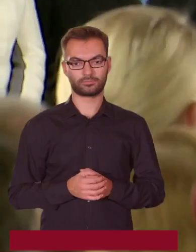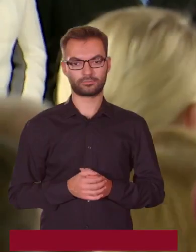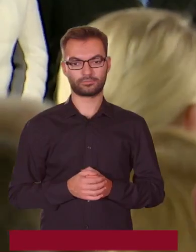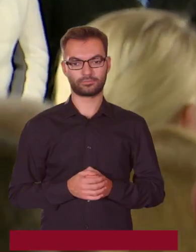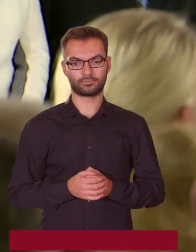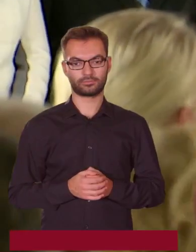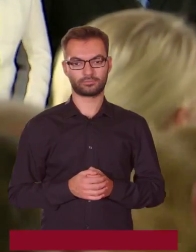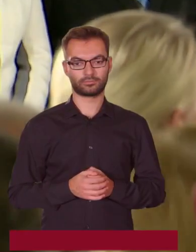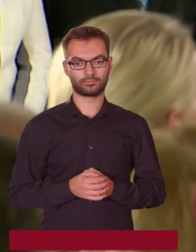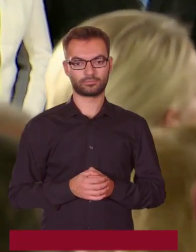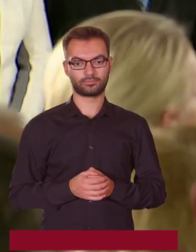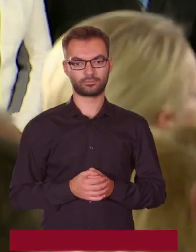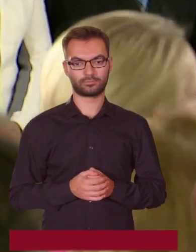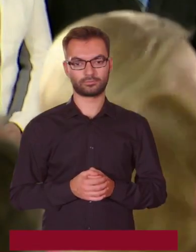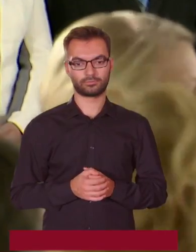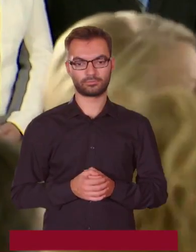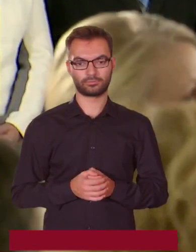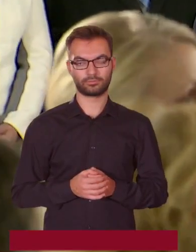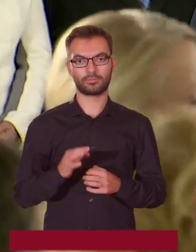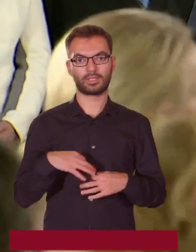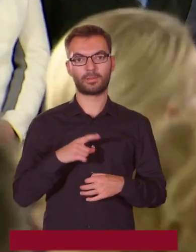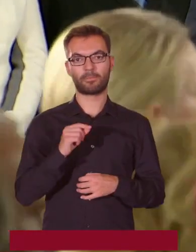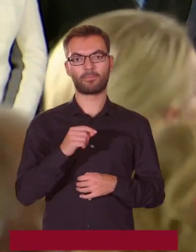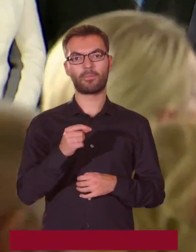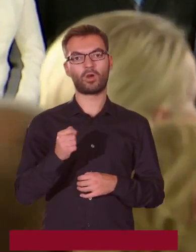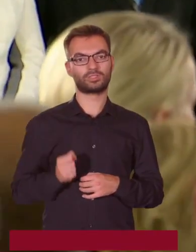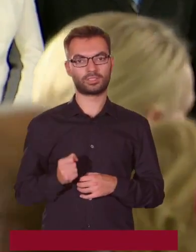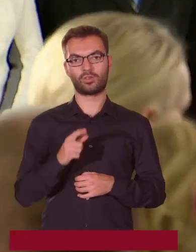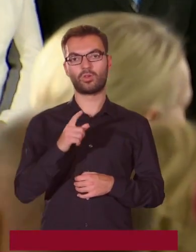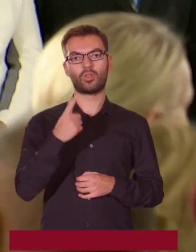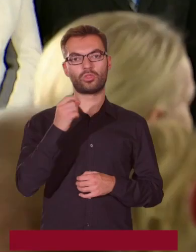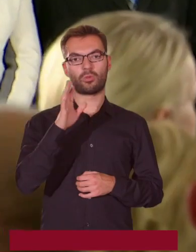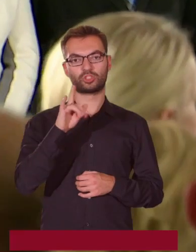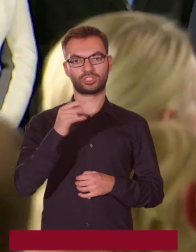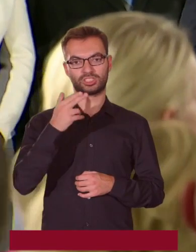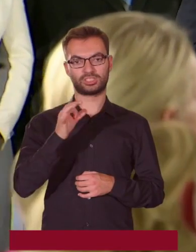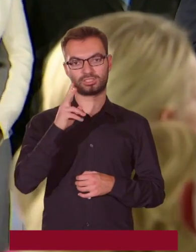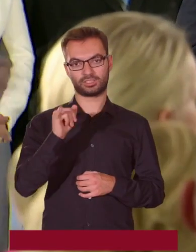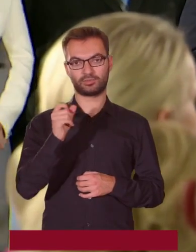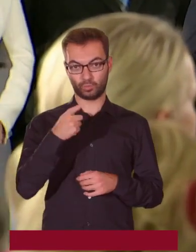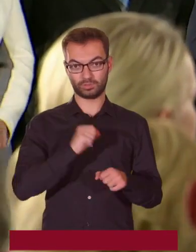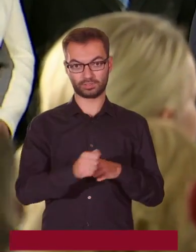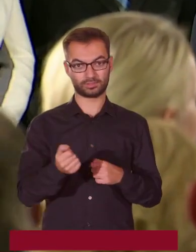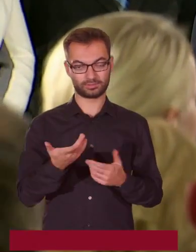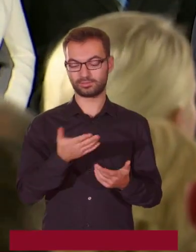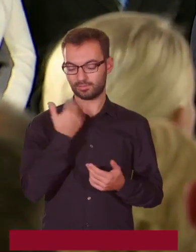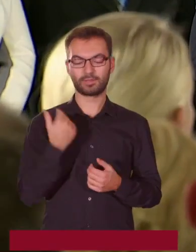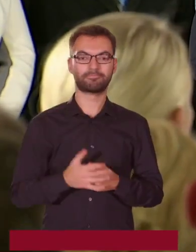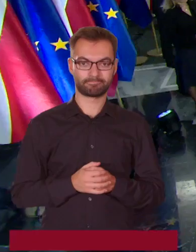Czy pan poseł Leszek Dobrzyński jest na sali? Nie ma, tak? Poproszę